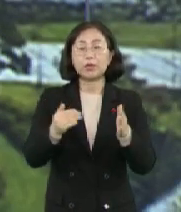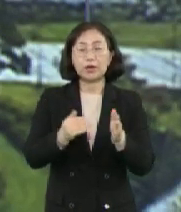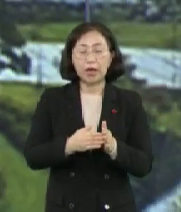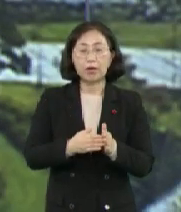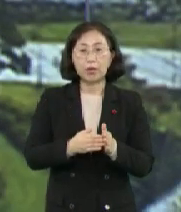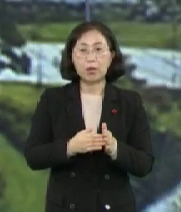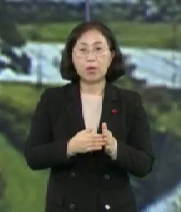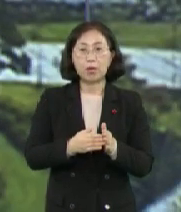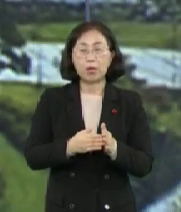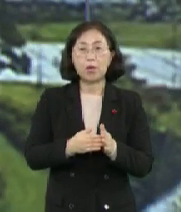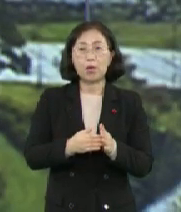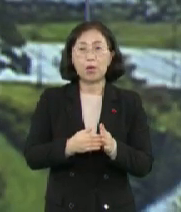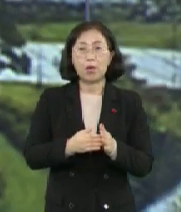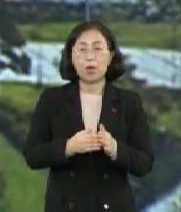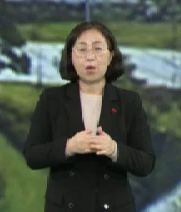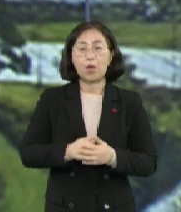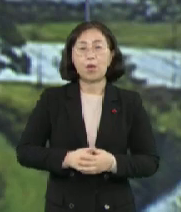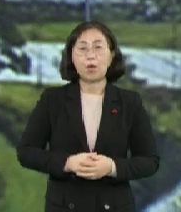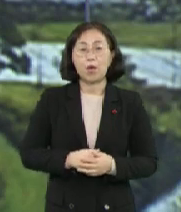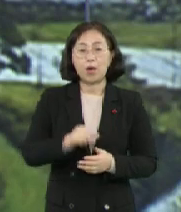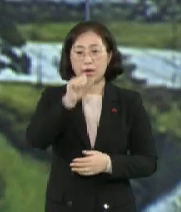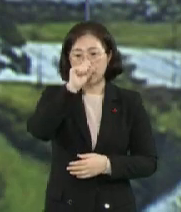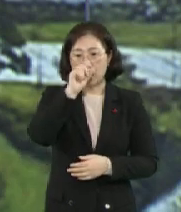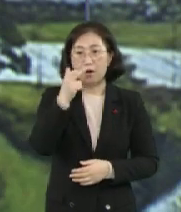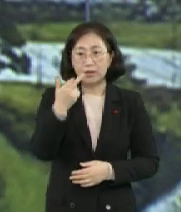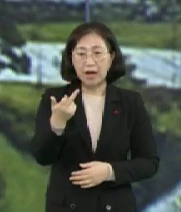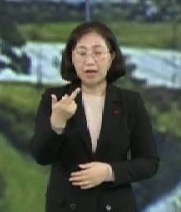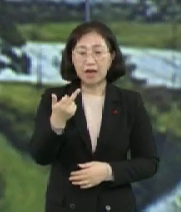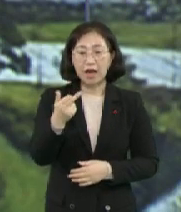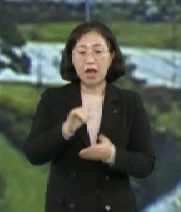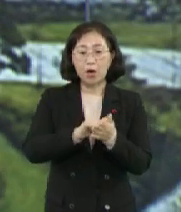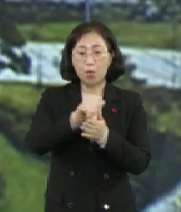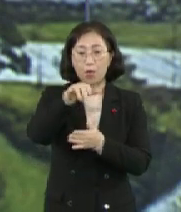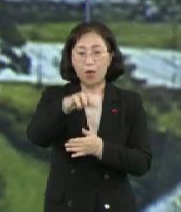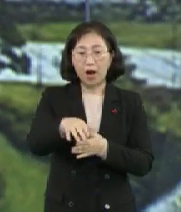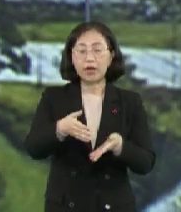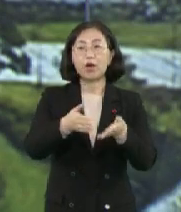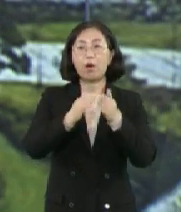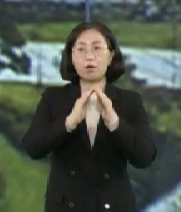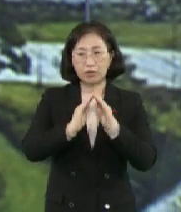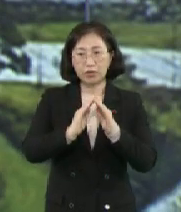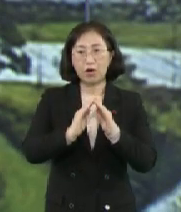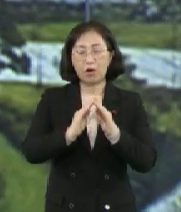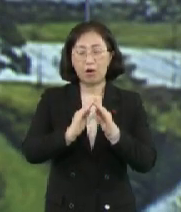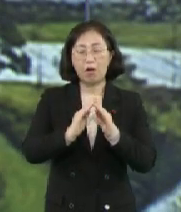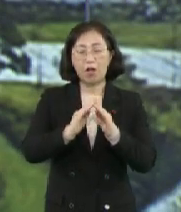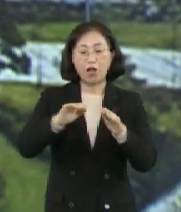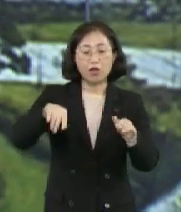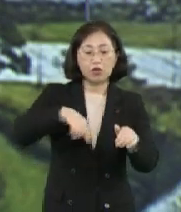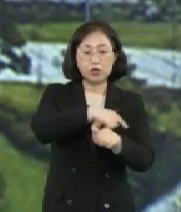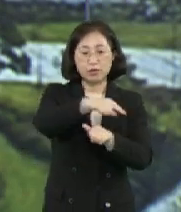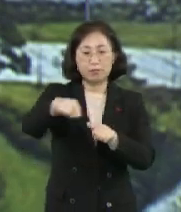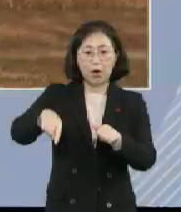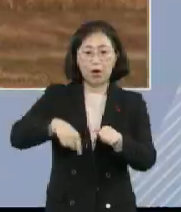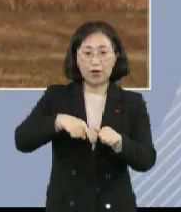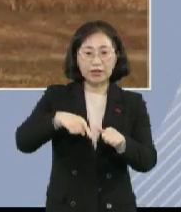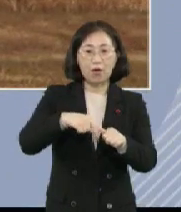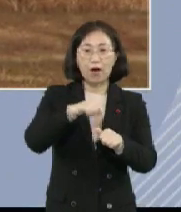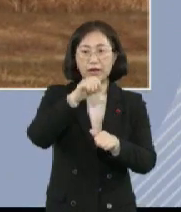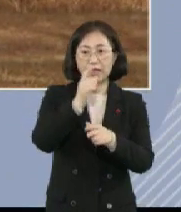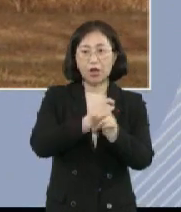해미성지가 국제성지로 지정되고 말씀하신 대로 서산의 국제 아니 공항이 건설됨을 해서 여러 가지 여건이 보다 더 좋아짐을